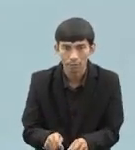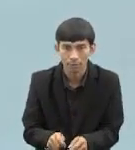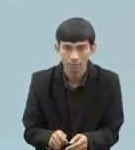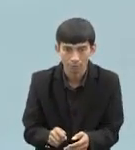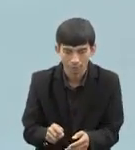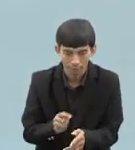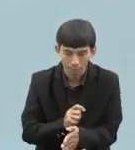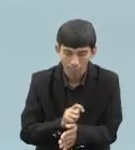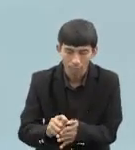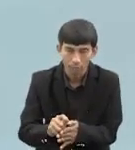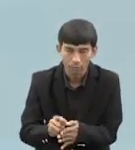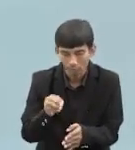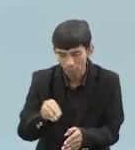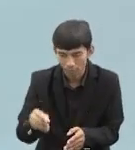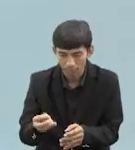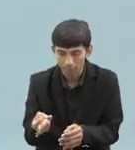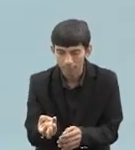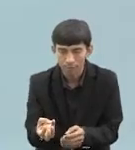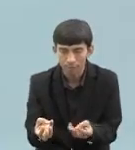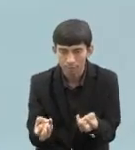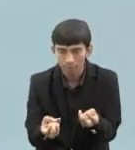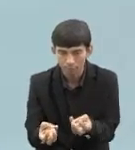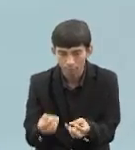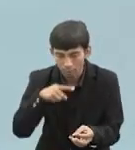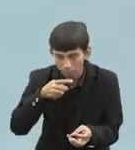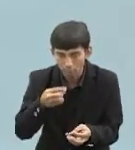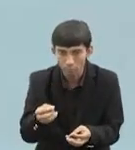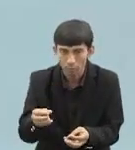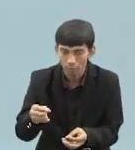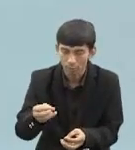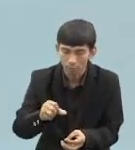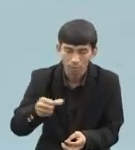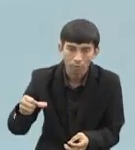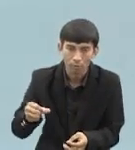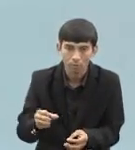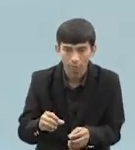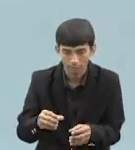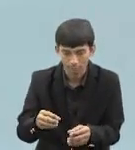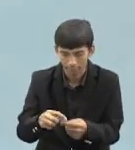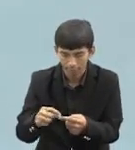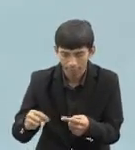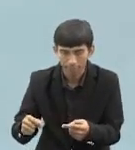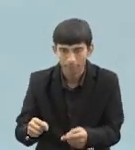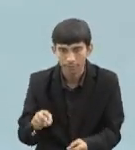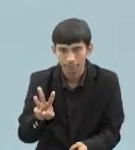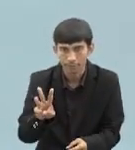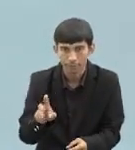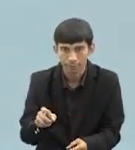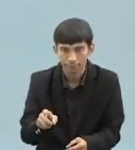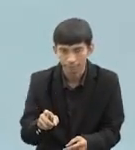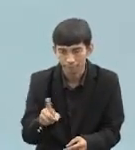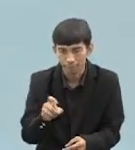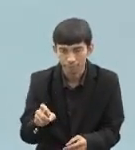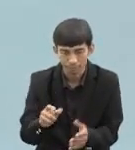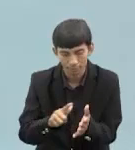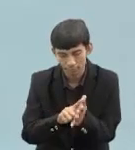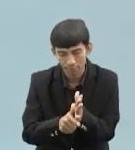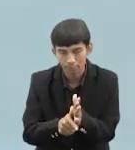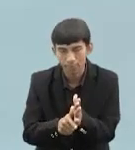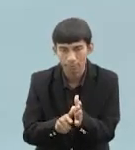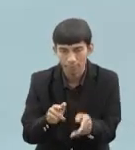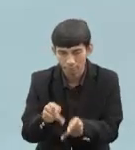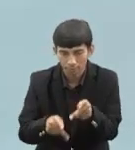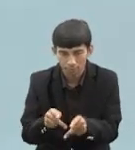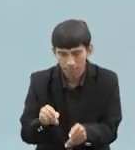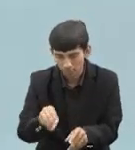bò. Đàm sở, bốt là ngô sẵn đại. Chà, bấy. Ta bà chia chân nơi viên tùm niếp đam đầm